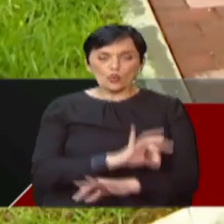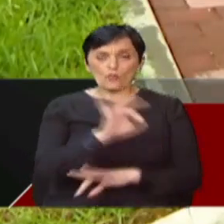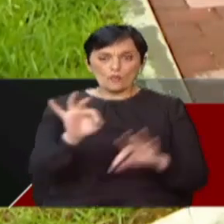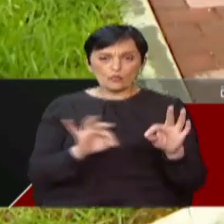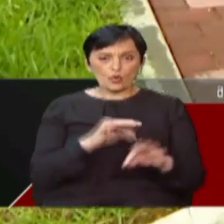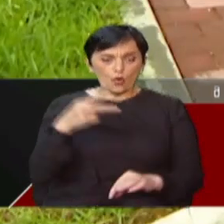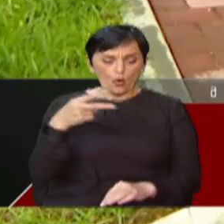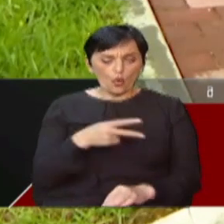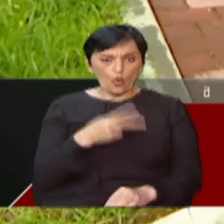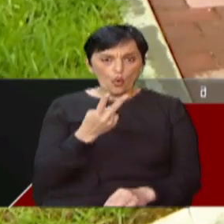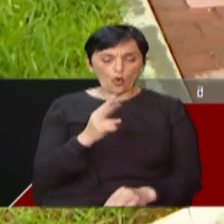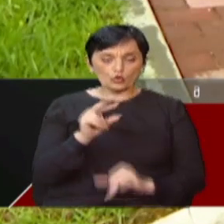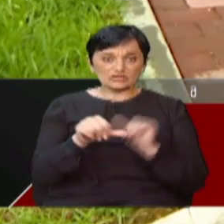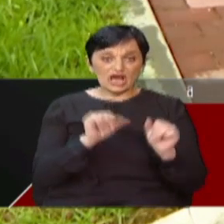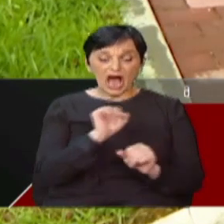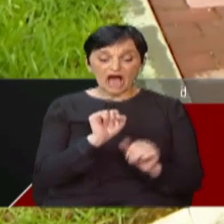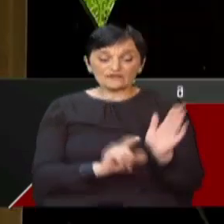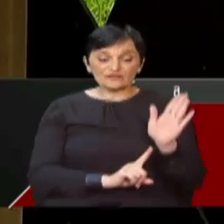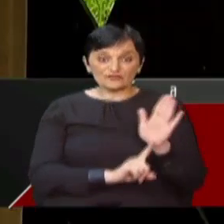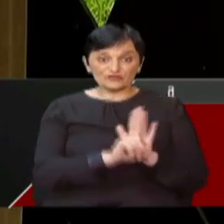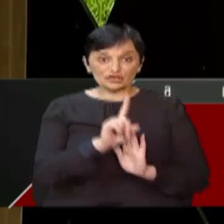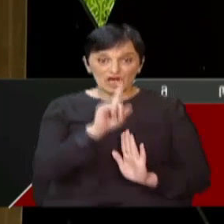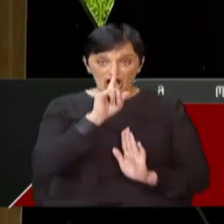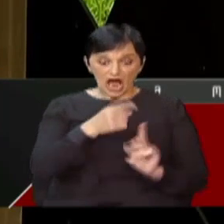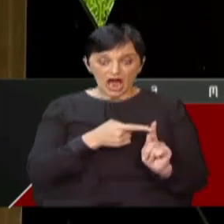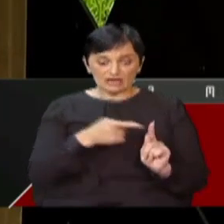Პროექტი 2022 წლის აგვისტოში დაიწყო და ერთ